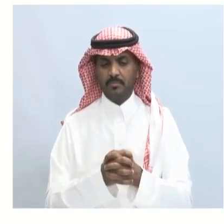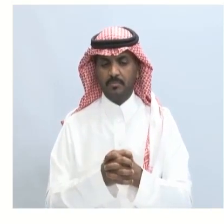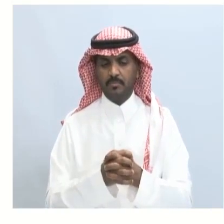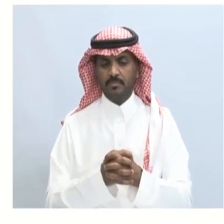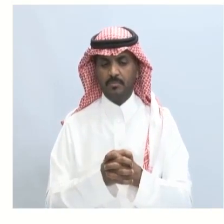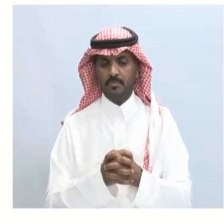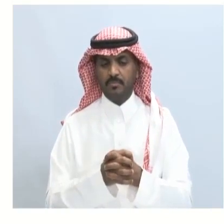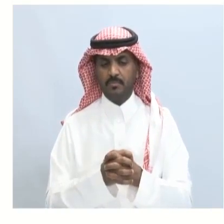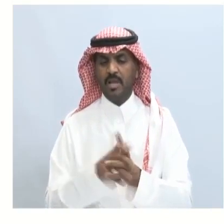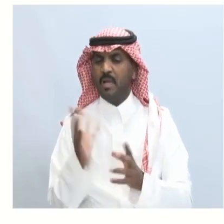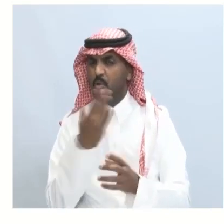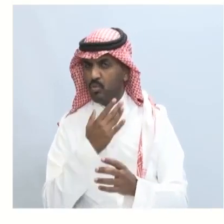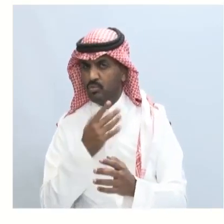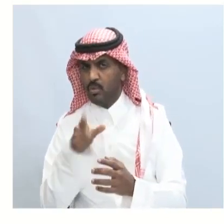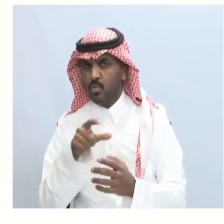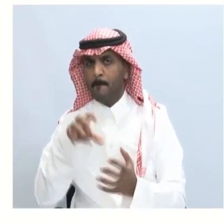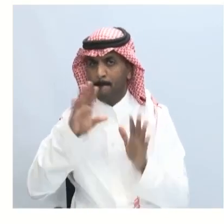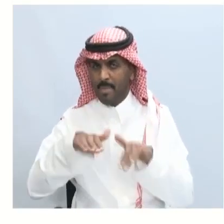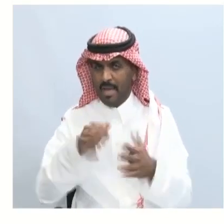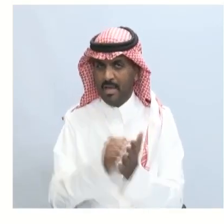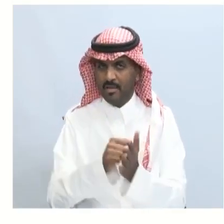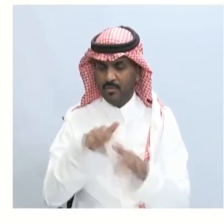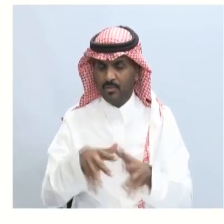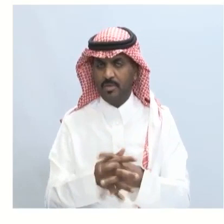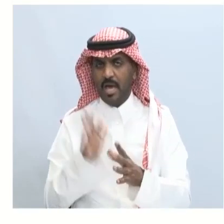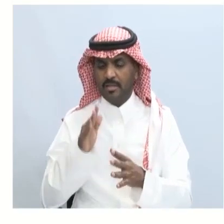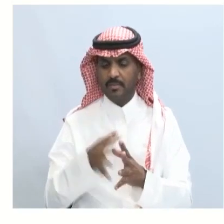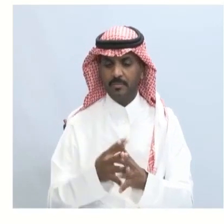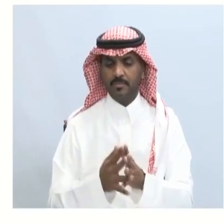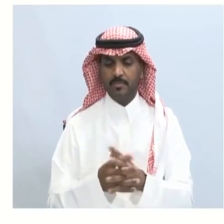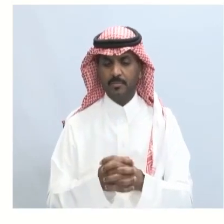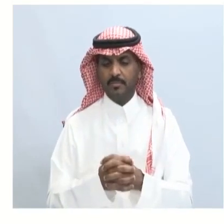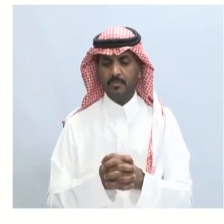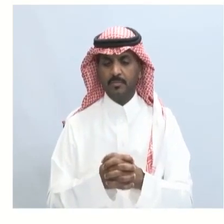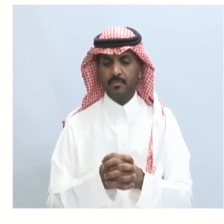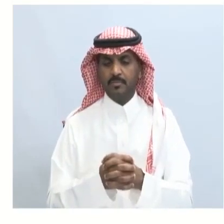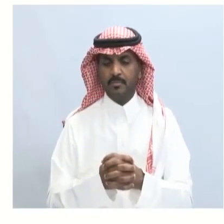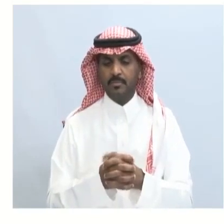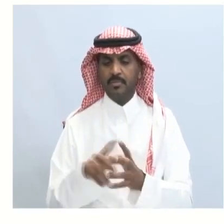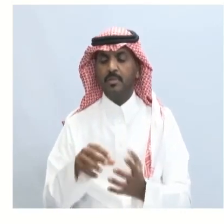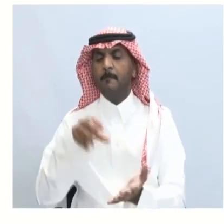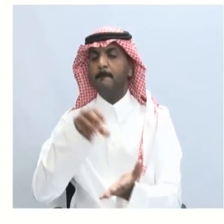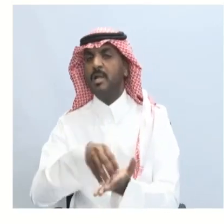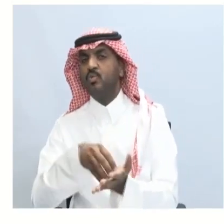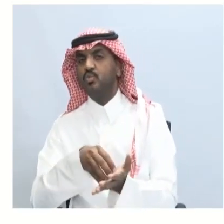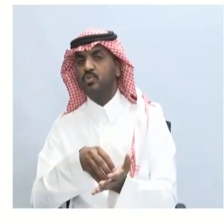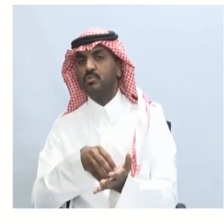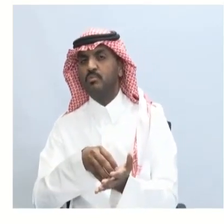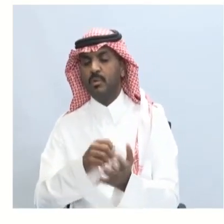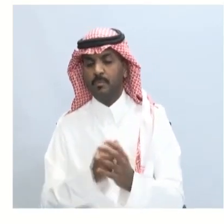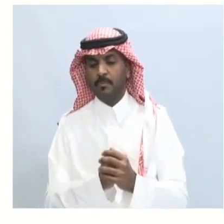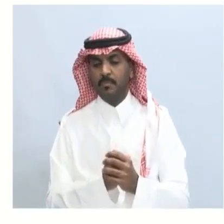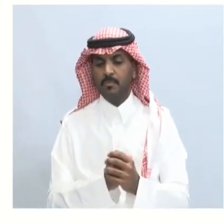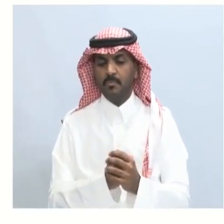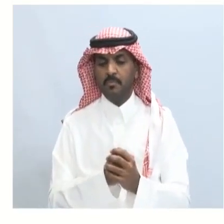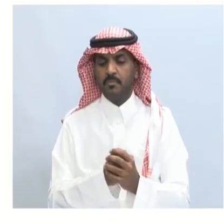اماكن واذا لم يكن له مكان يقيم فيه عاده عند محل وجوده موطنا له ما